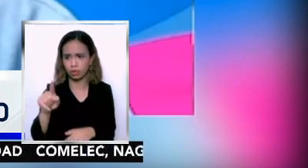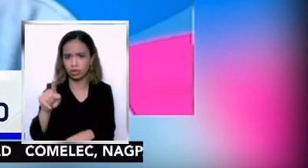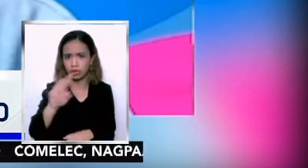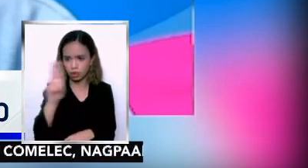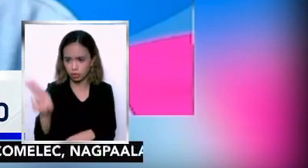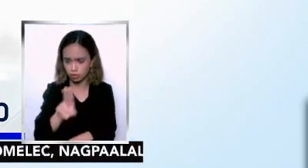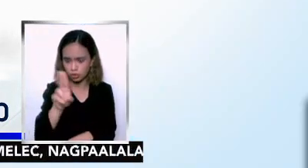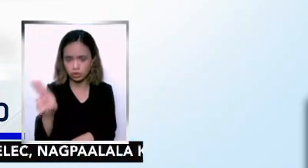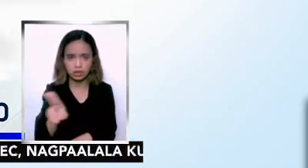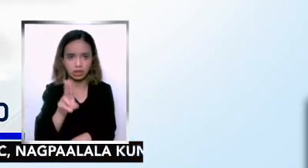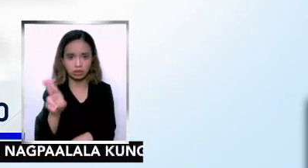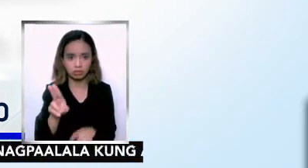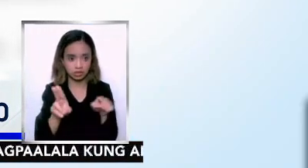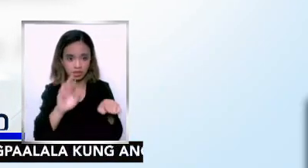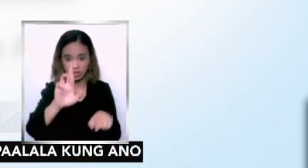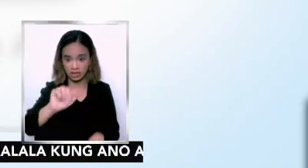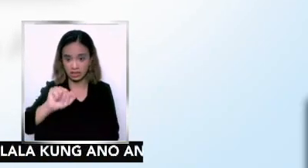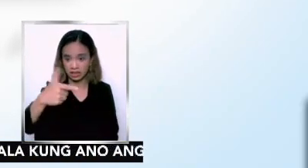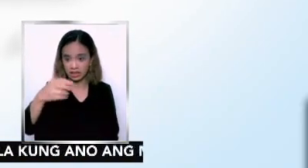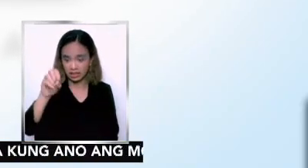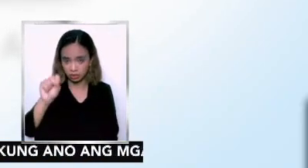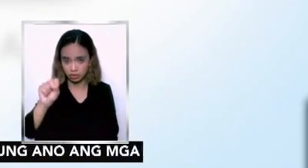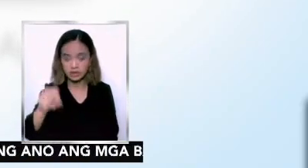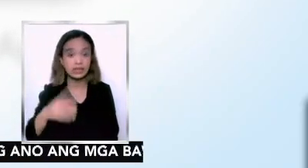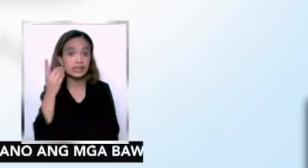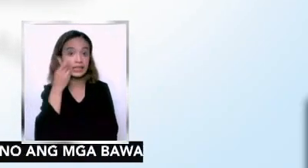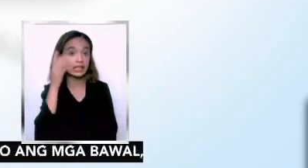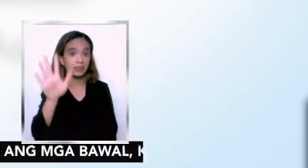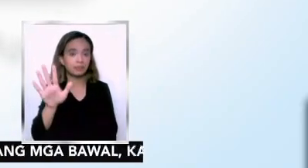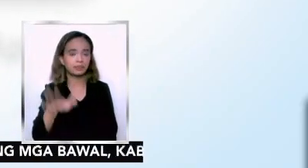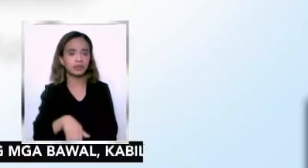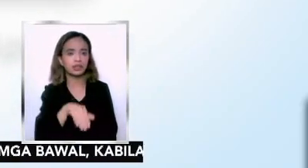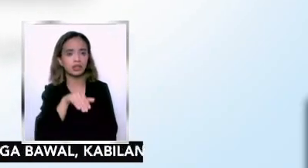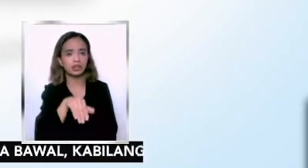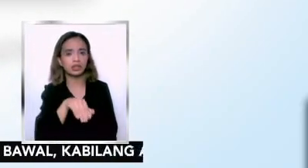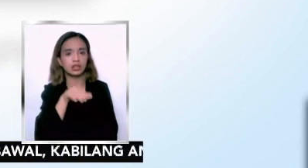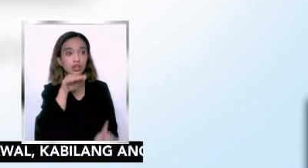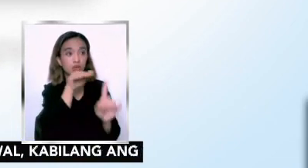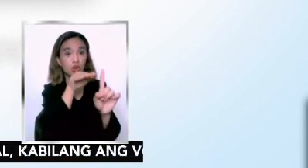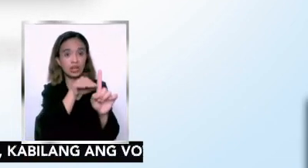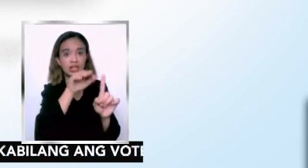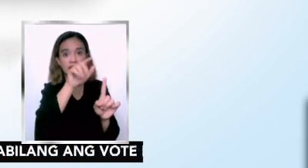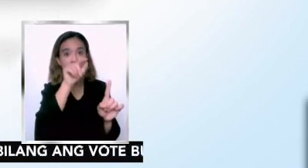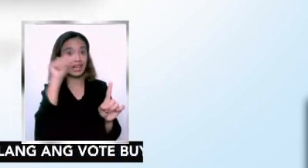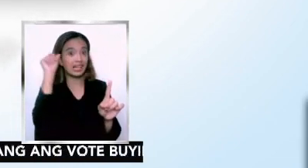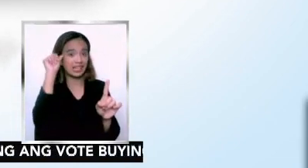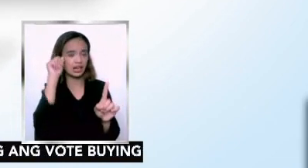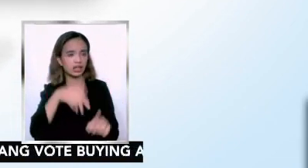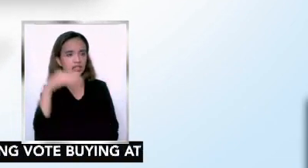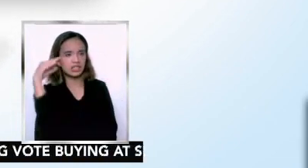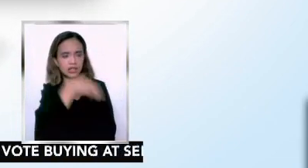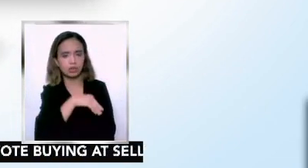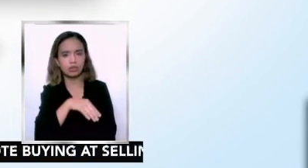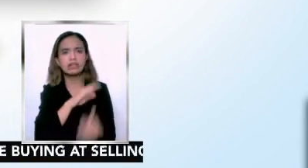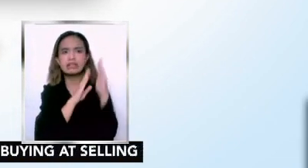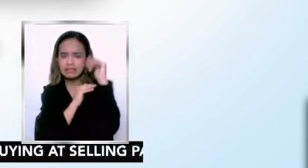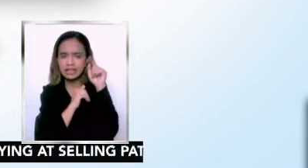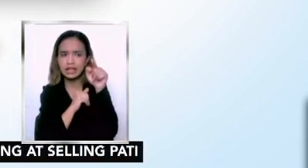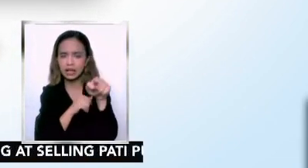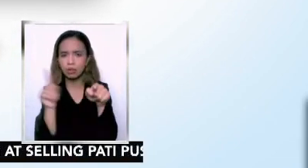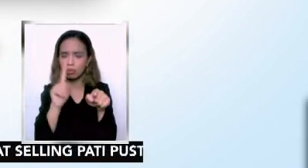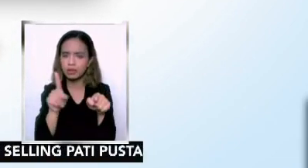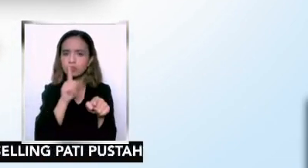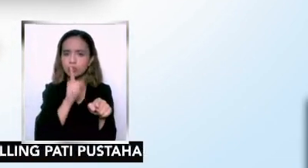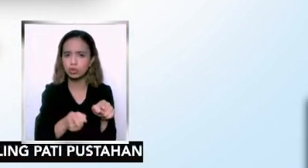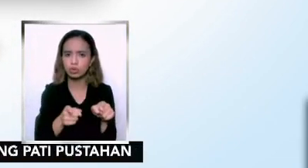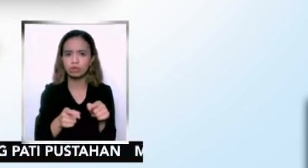gamitin pa niya itong si Ragos. Si De Lima, tinawag namang sinungaling si Aguirre. Sana raw ay mapagtanto nito kung anong pinsala ang idinulot